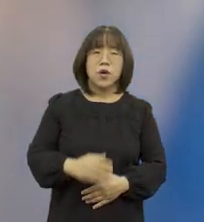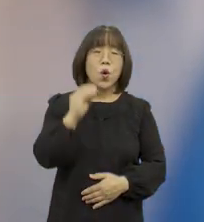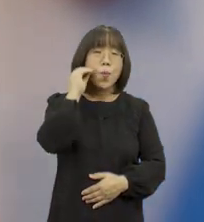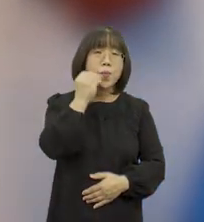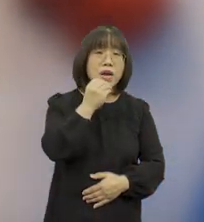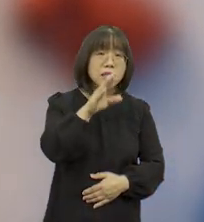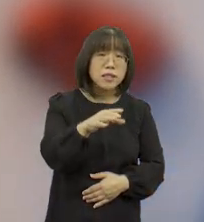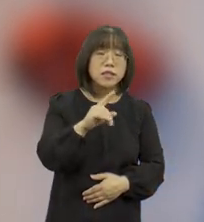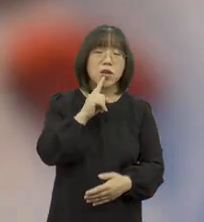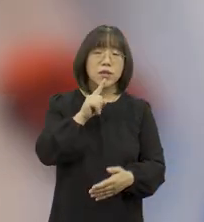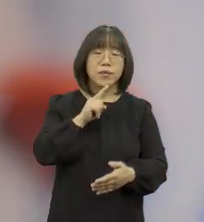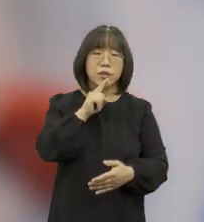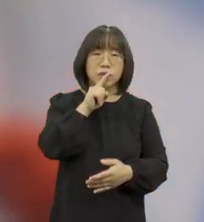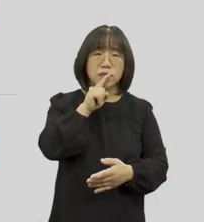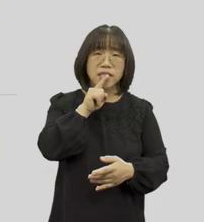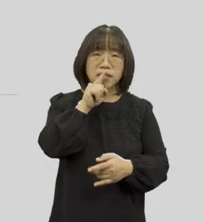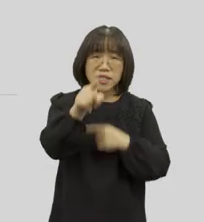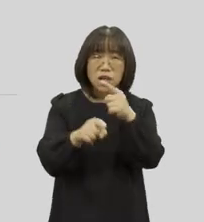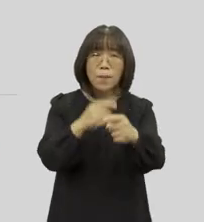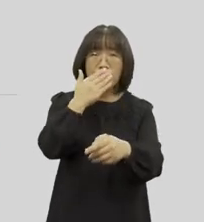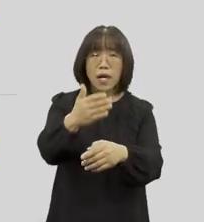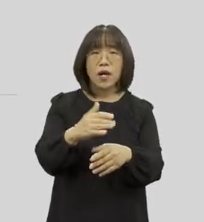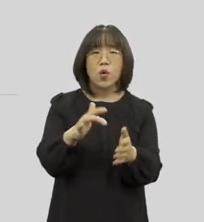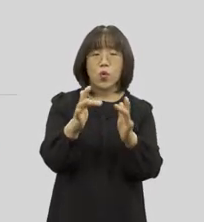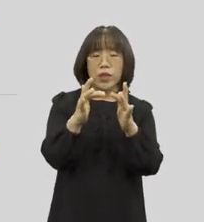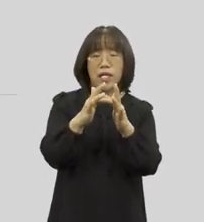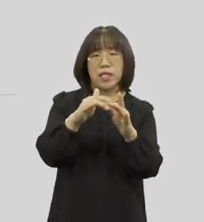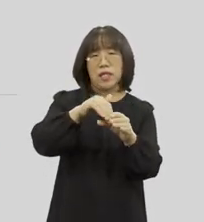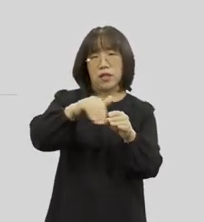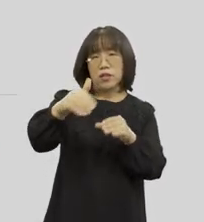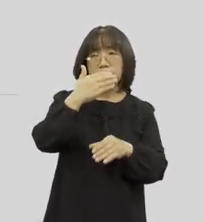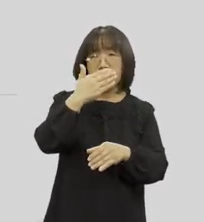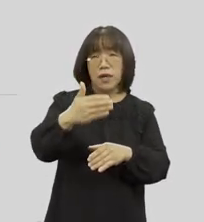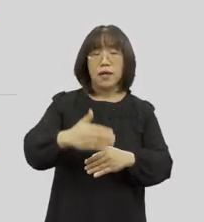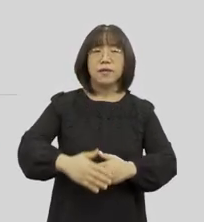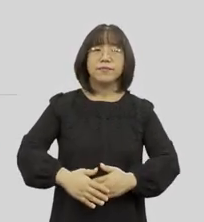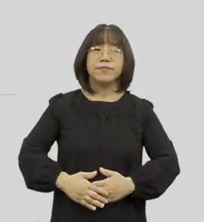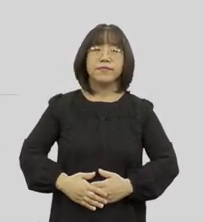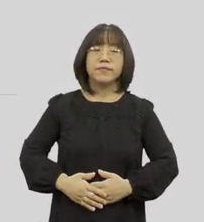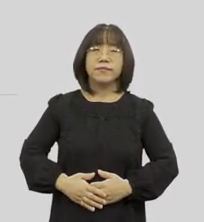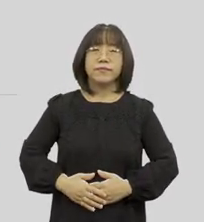이용권 홈페이지에서 수강신청 후 온라인으로 결제하면 됩니다